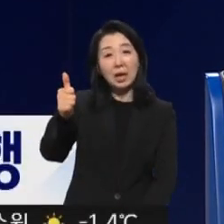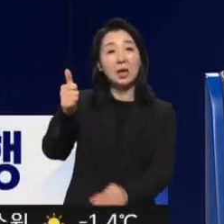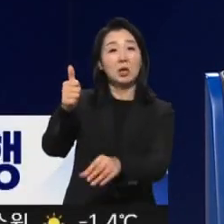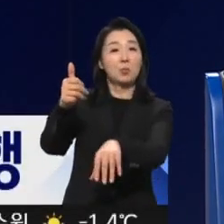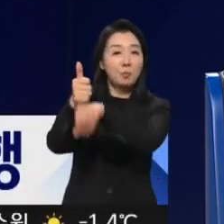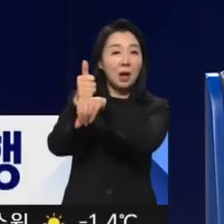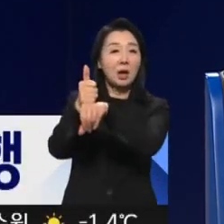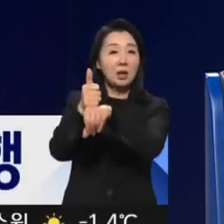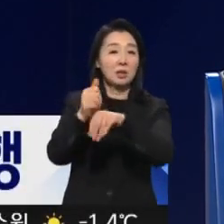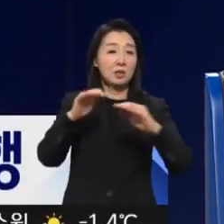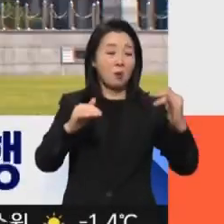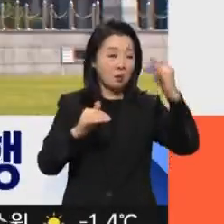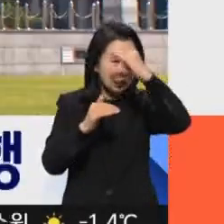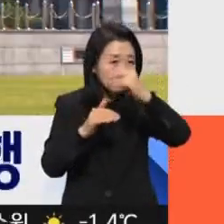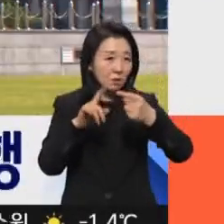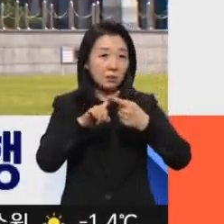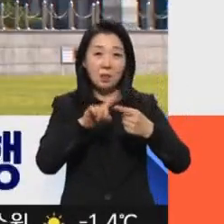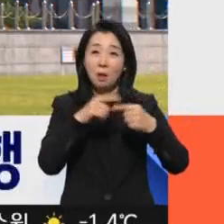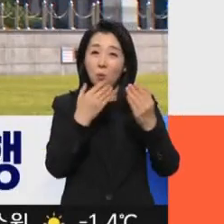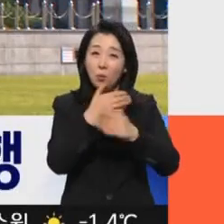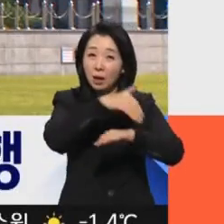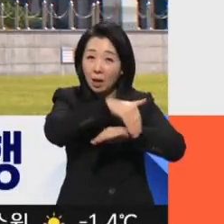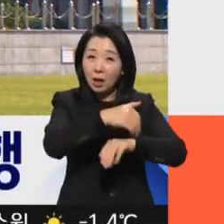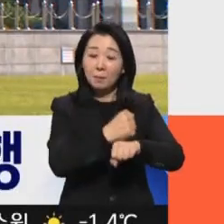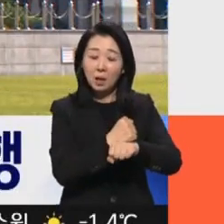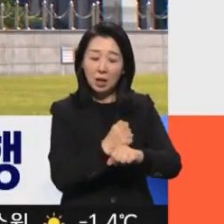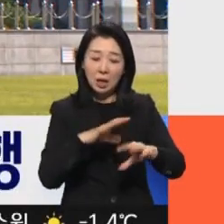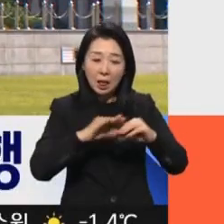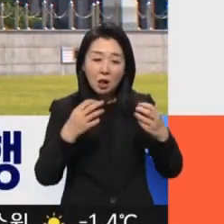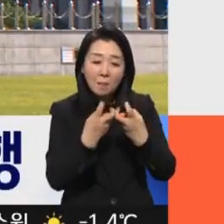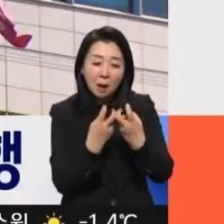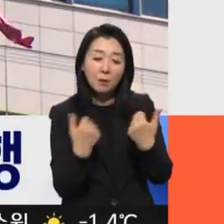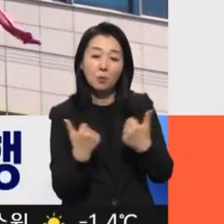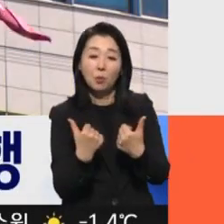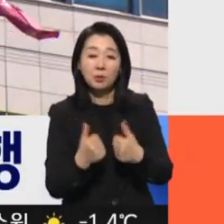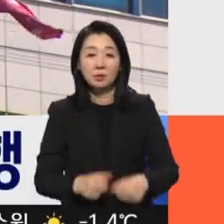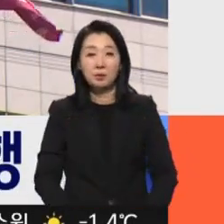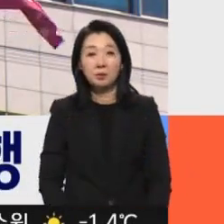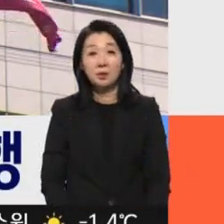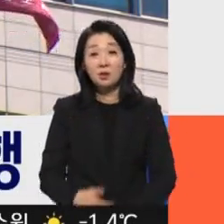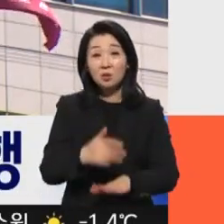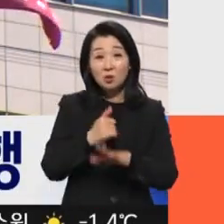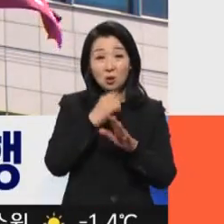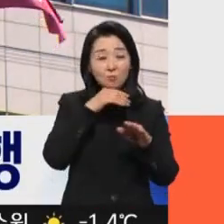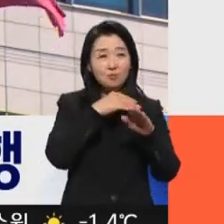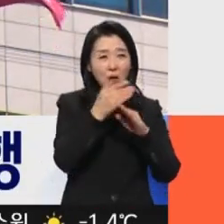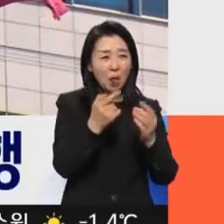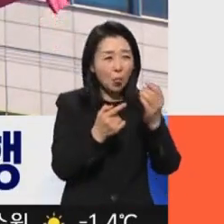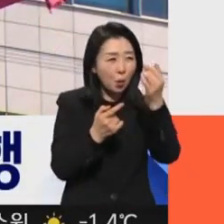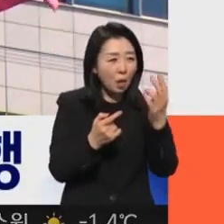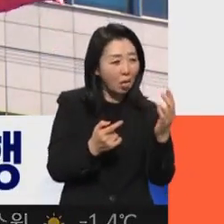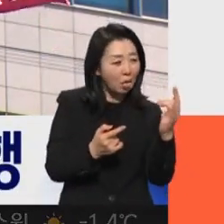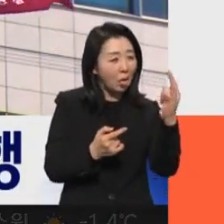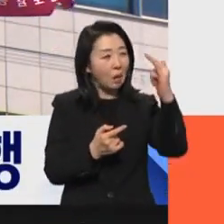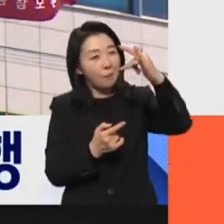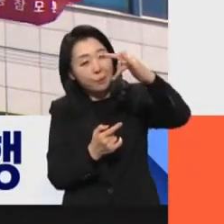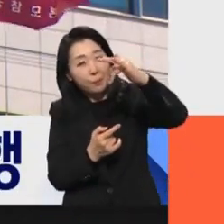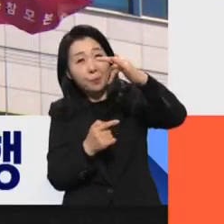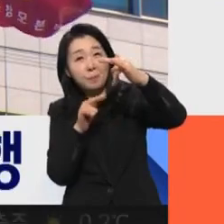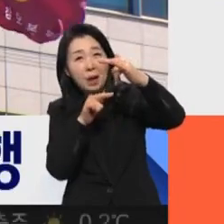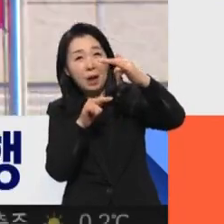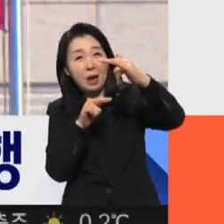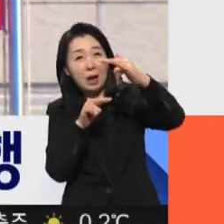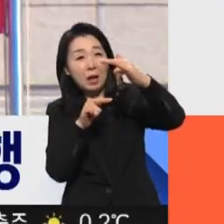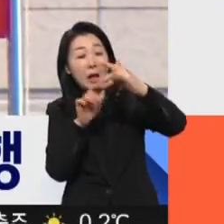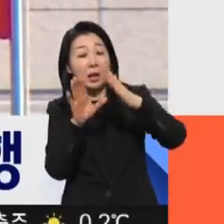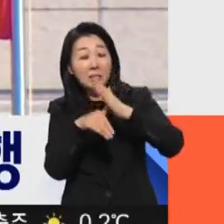사태에 대한 긴급 작전 지휘관 회의를 열고 대응 방안을 논의했다고 합니다. 그 결과 북한의 소형 무인기 도발 양상을 고려해서